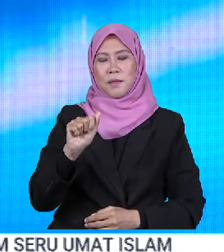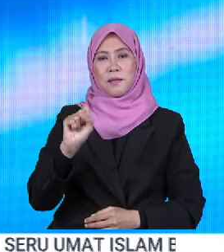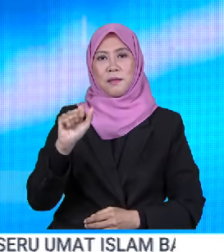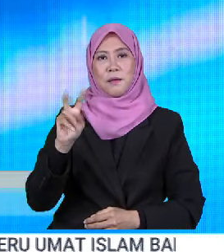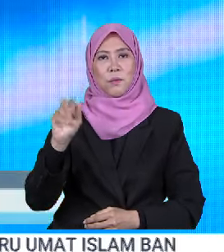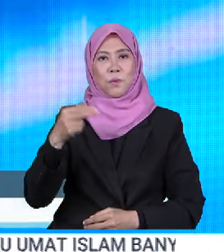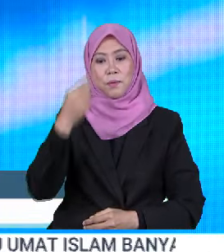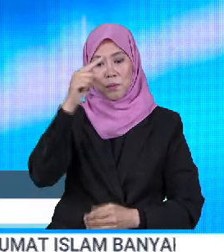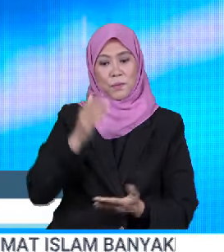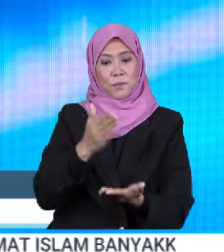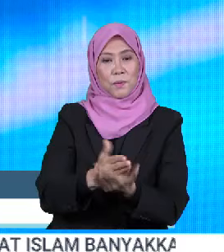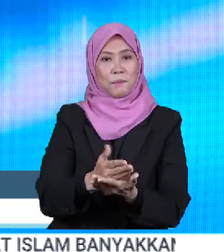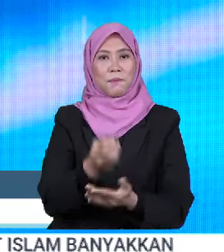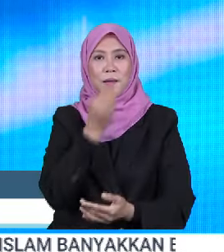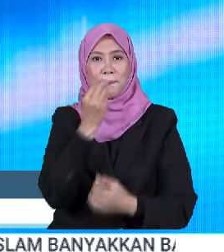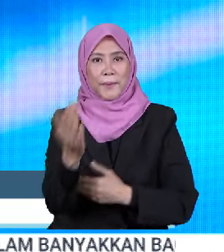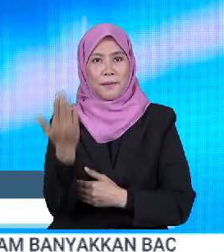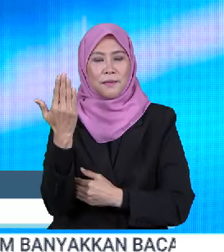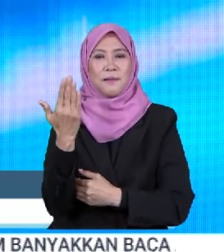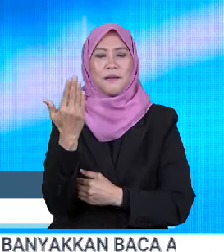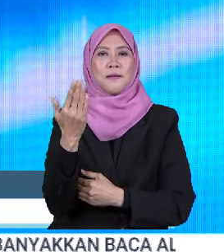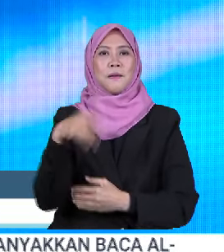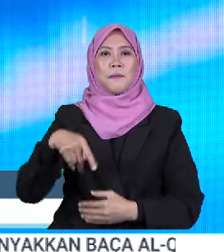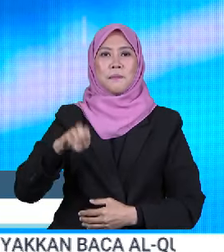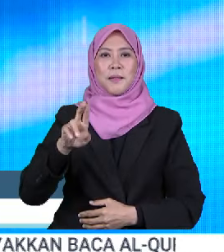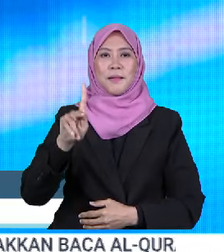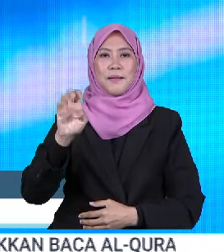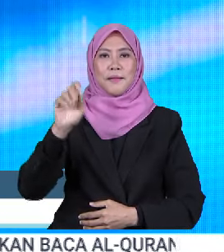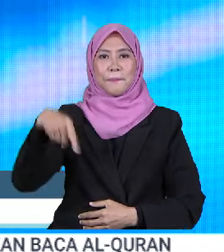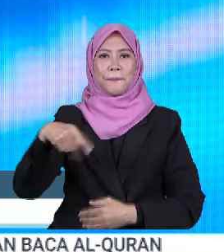program singgasahur bersama persatuan keluarga polisi 9